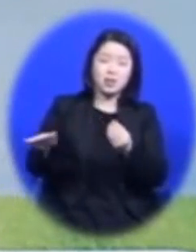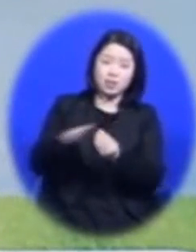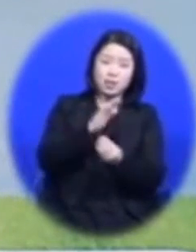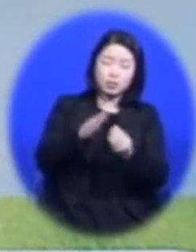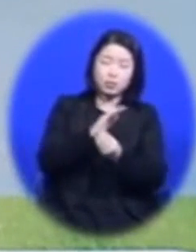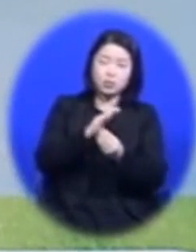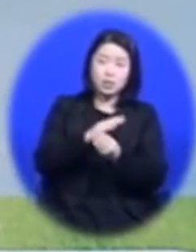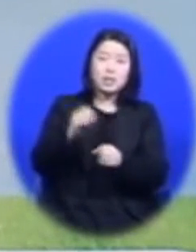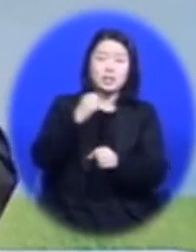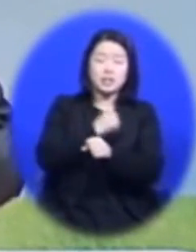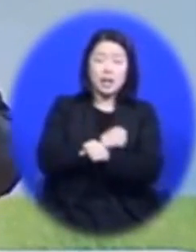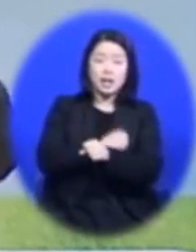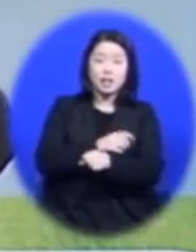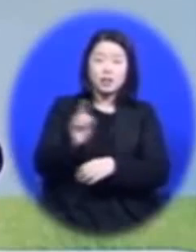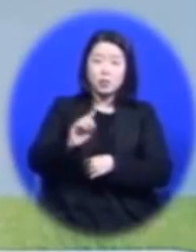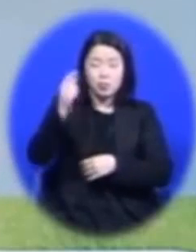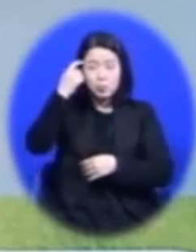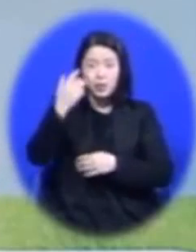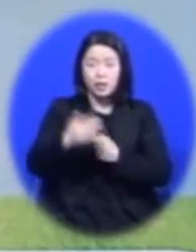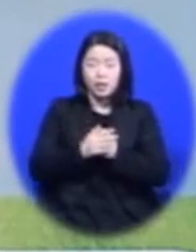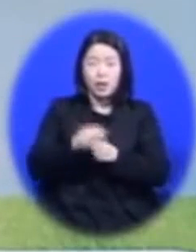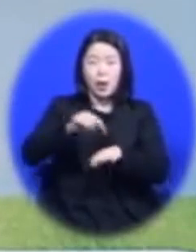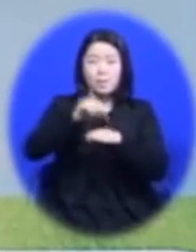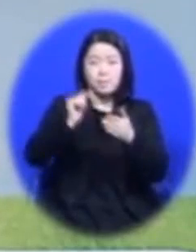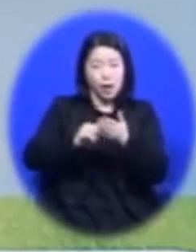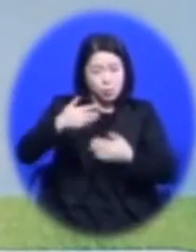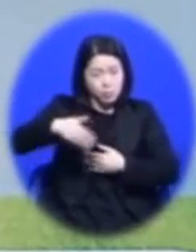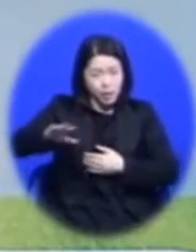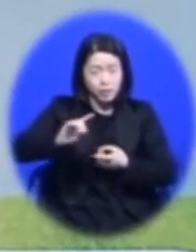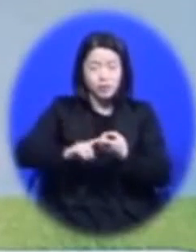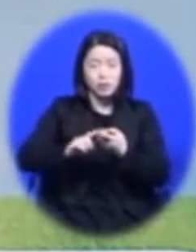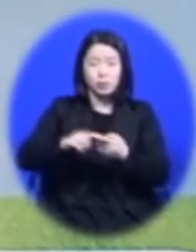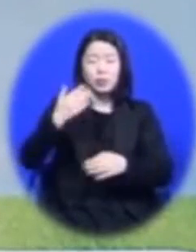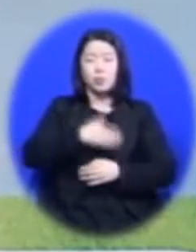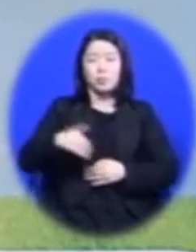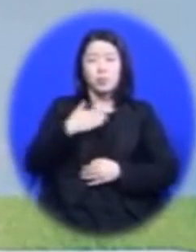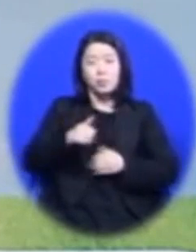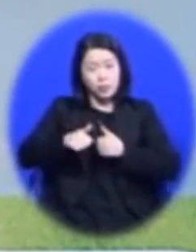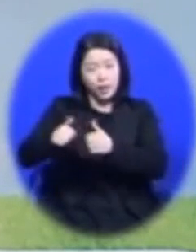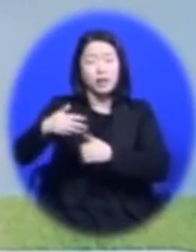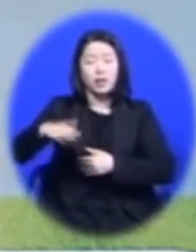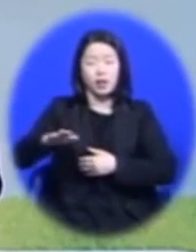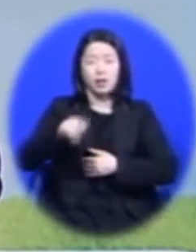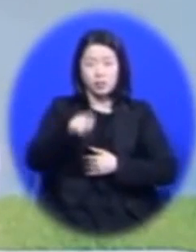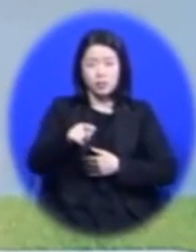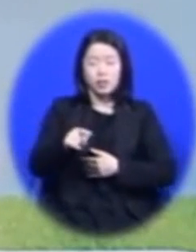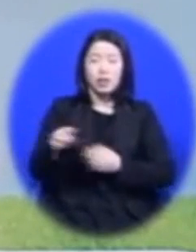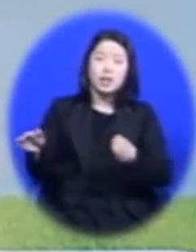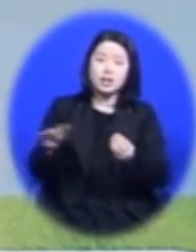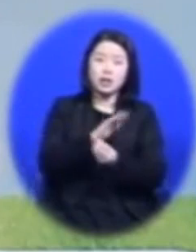왜 그렇죠? 마음이 가는 대로 몸도 따라주는 거죠. 그게 탁구를 잘 치는 거죠. 네.